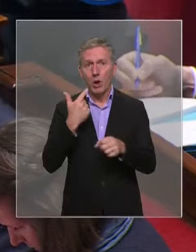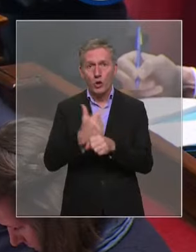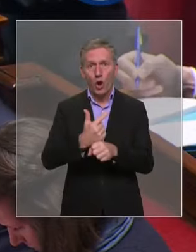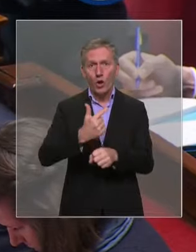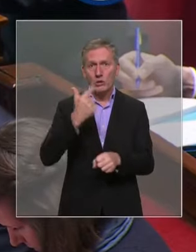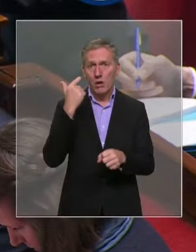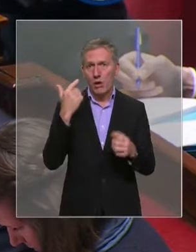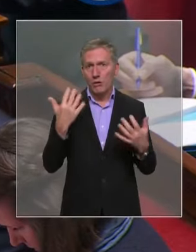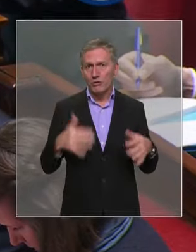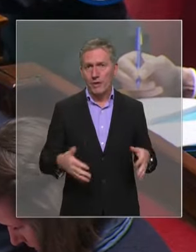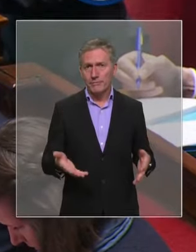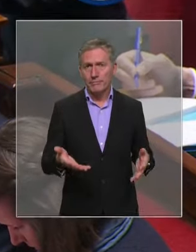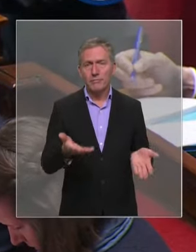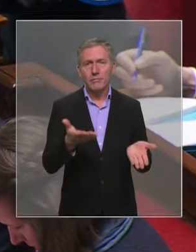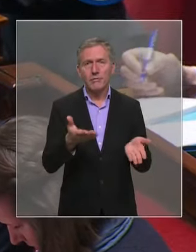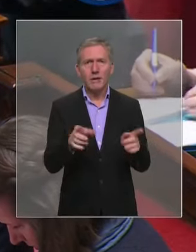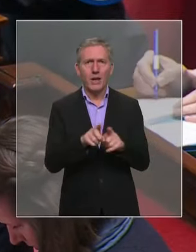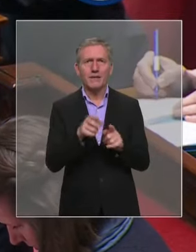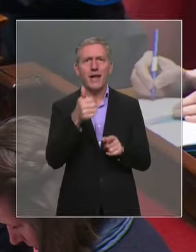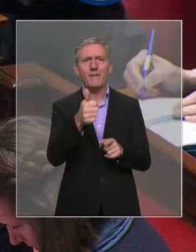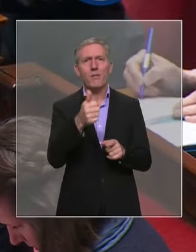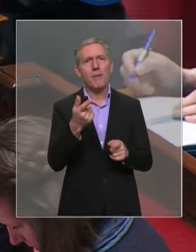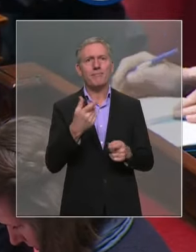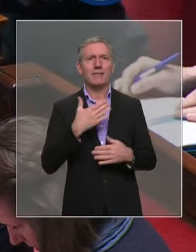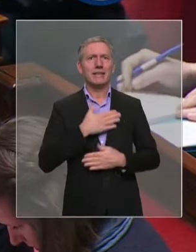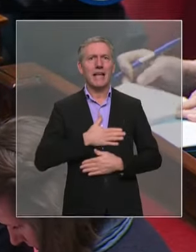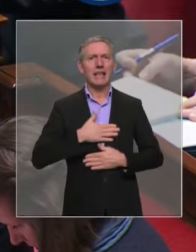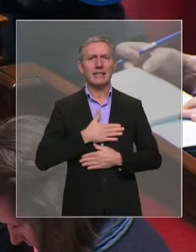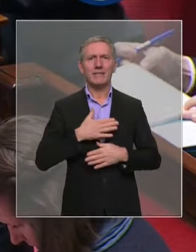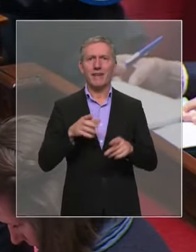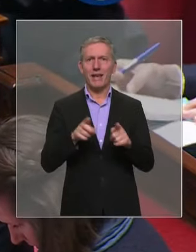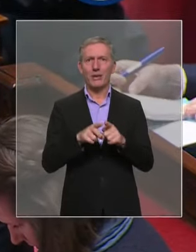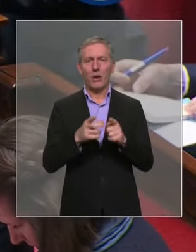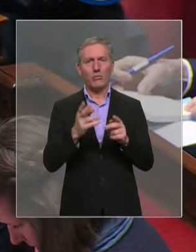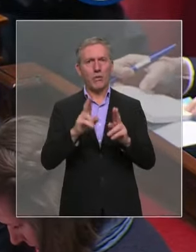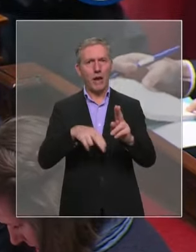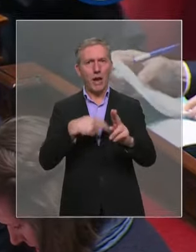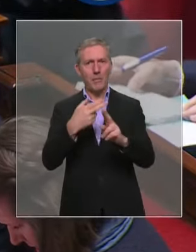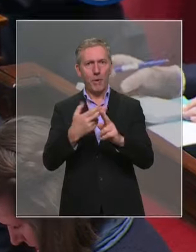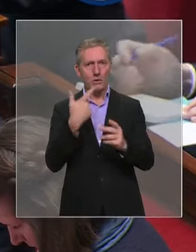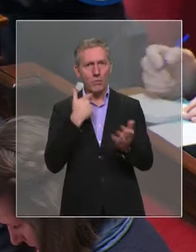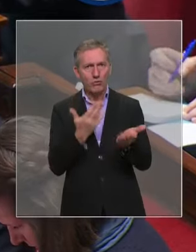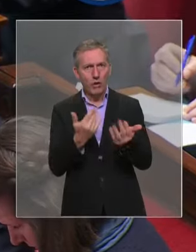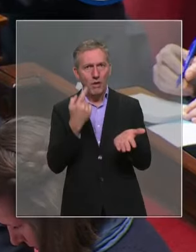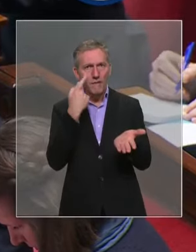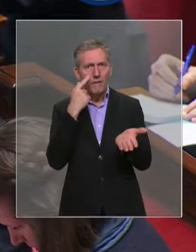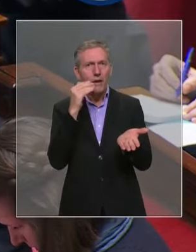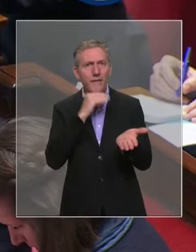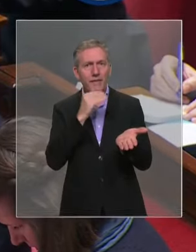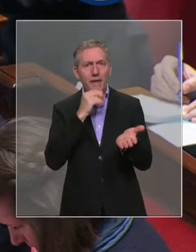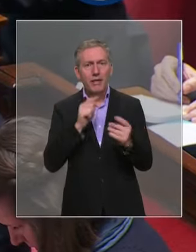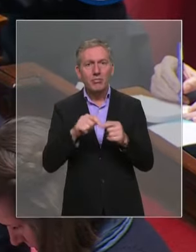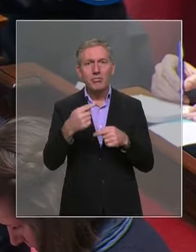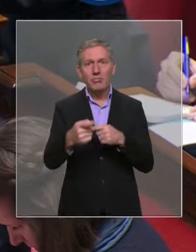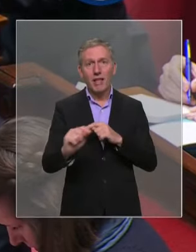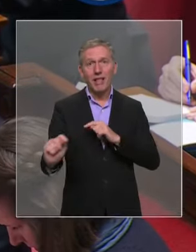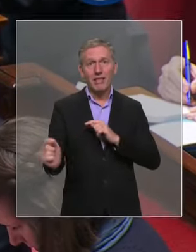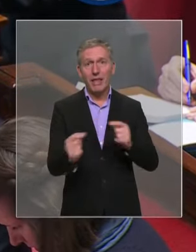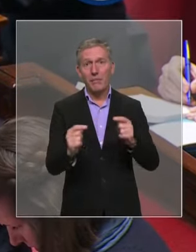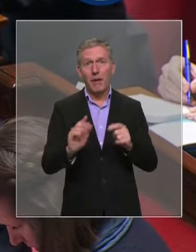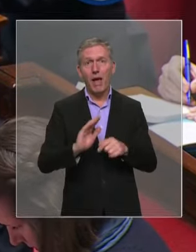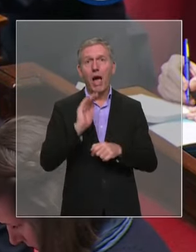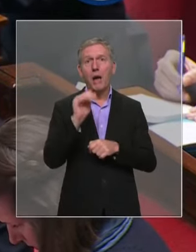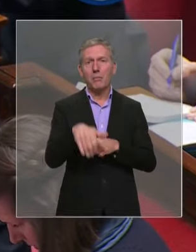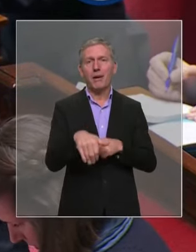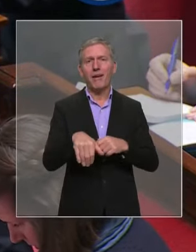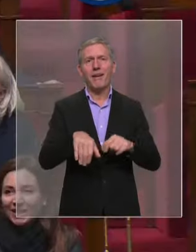2 ans. Et comme je vous vois satisfait de cette réponse, j'attends avec impatience le débat qui interviendra après les